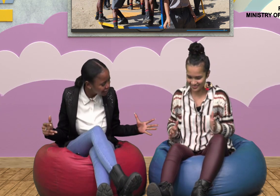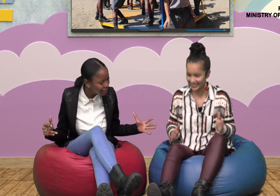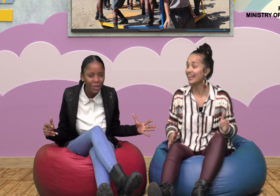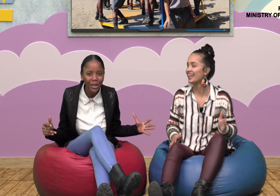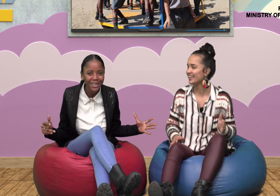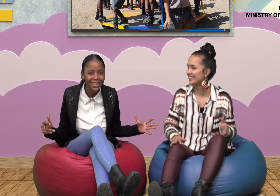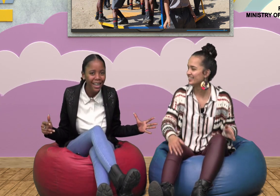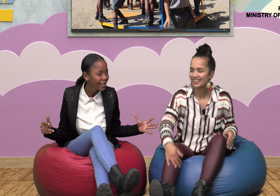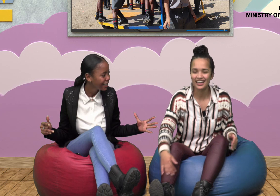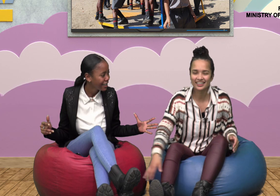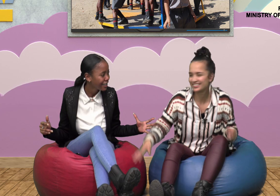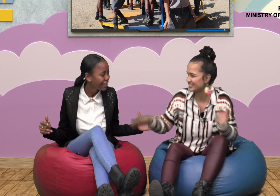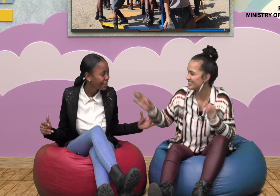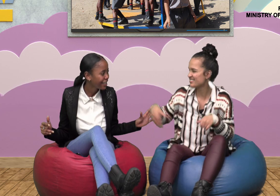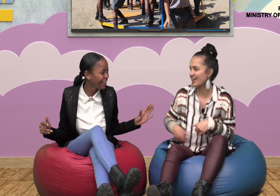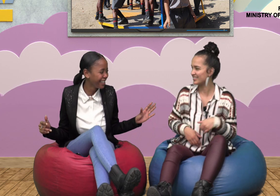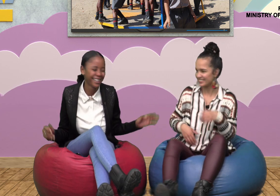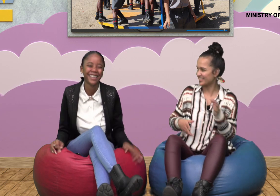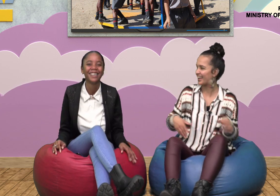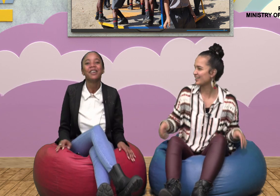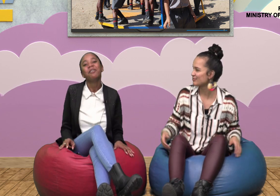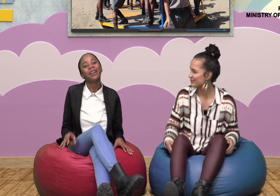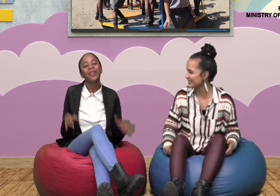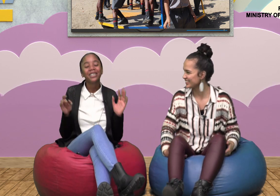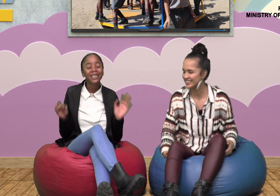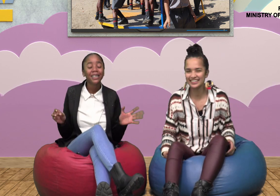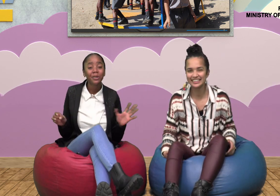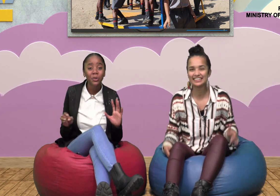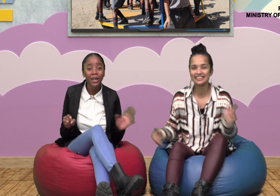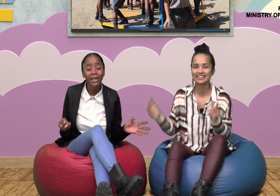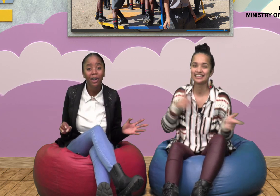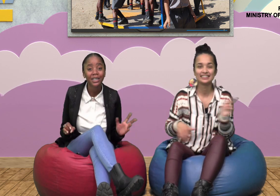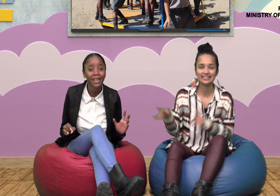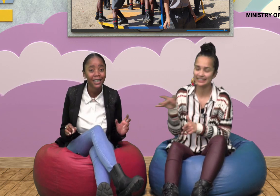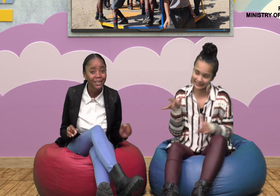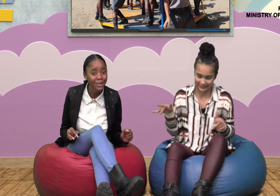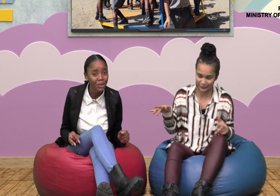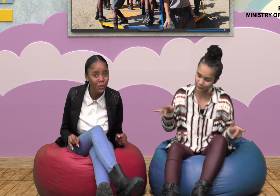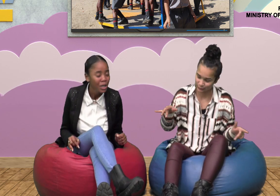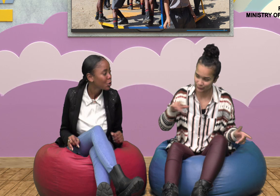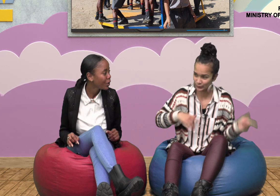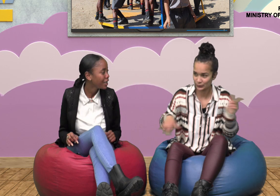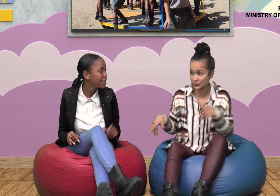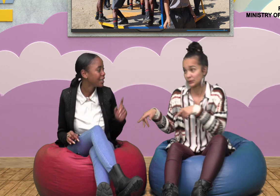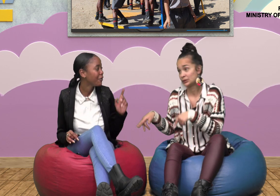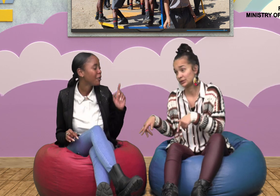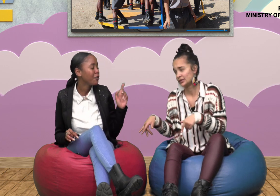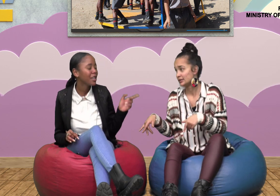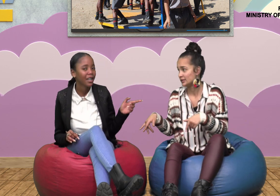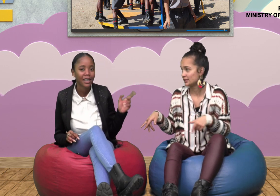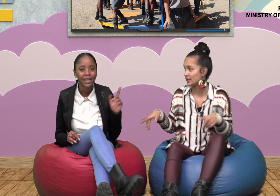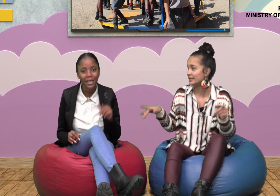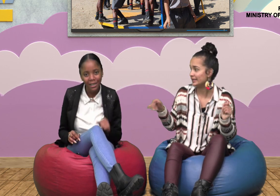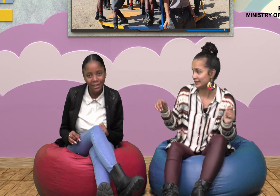aktiwiteit. Is dit hoe ek dit sê? Ag, dit is fyn, dis reg. Maar nou is dit tyd dat ons oorgaan na ons lessies toe. So dit is